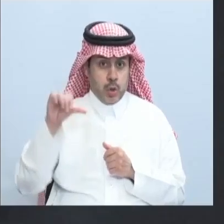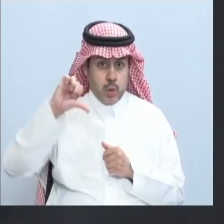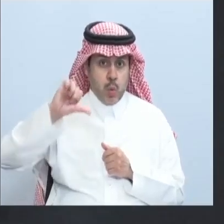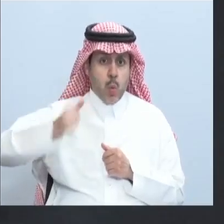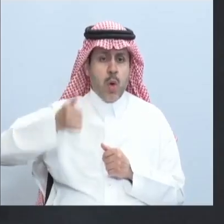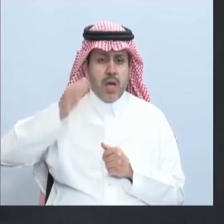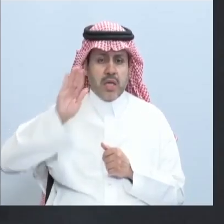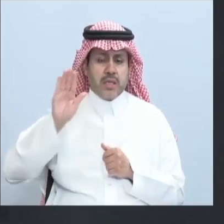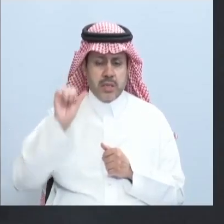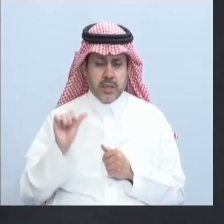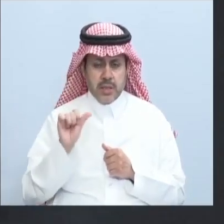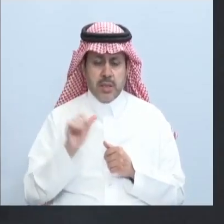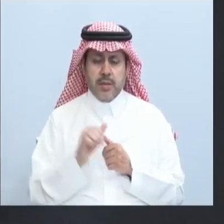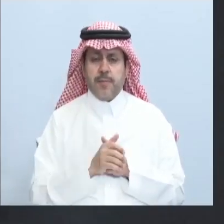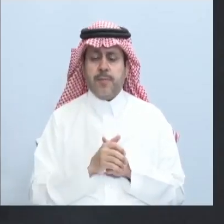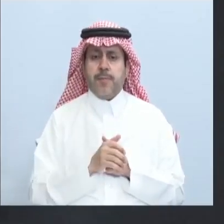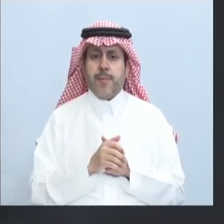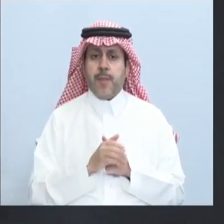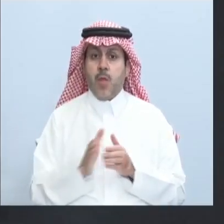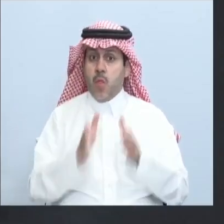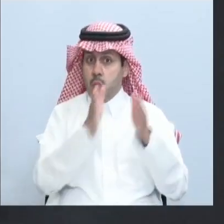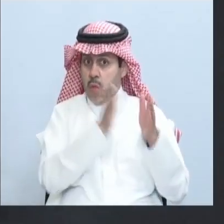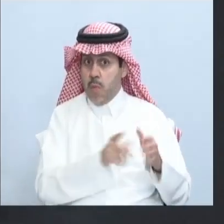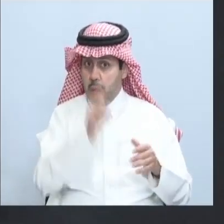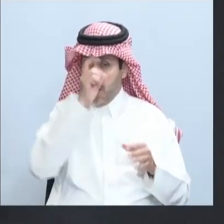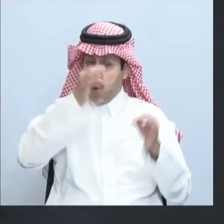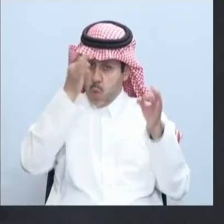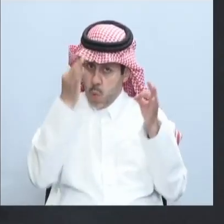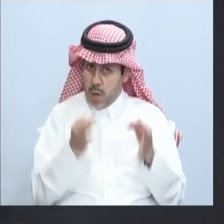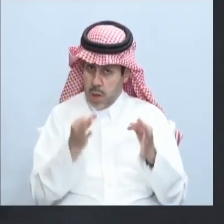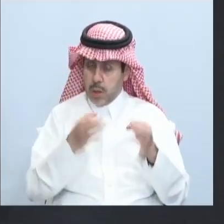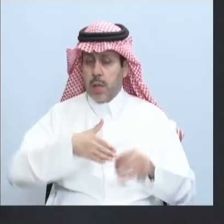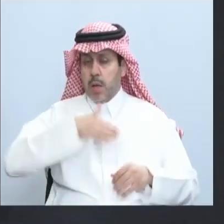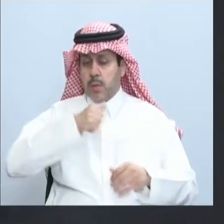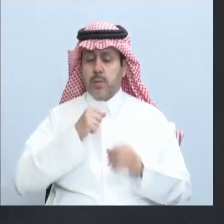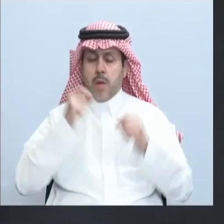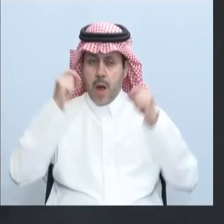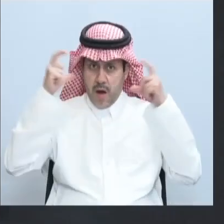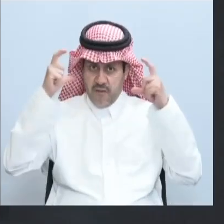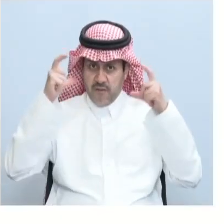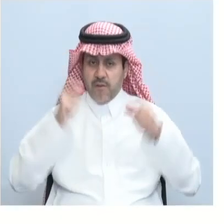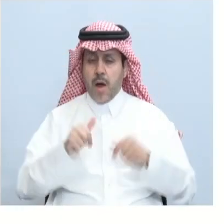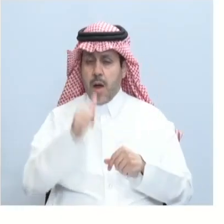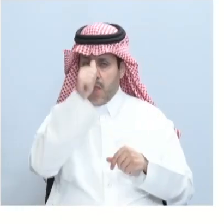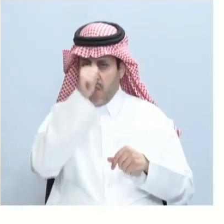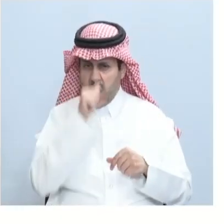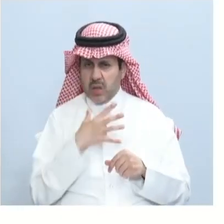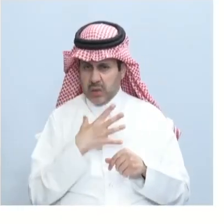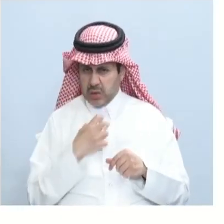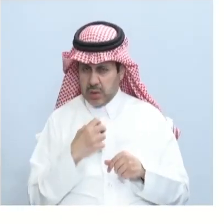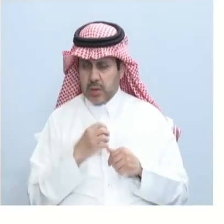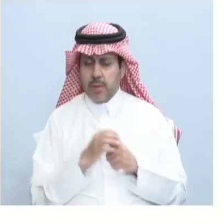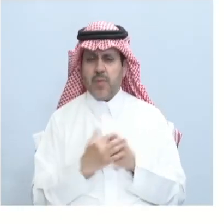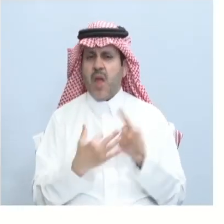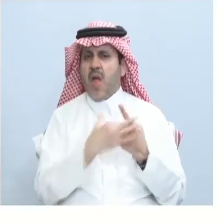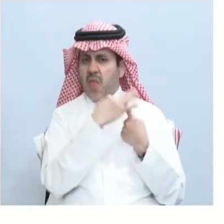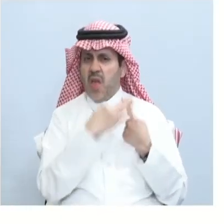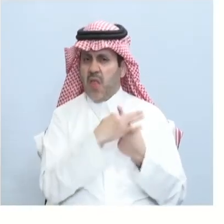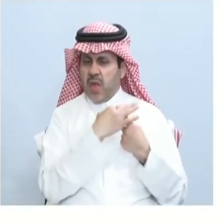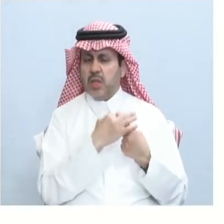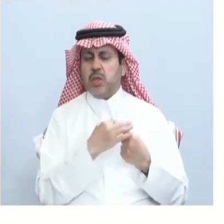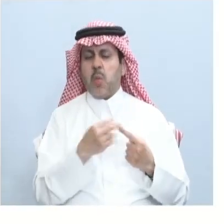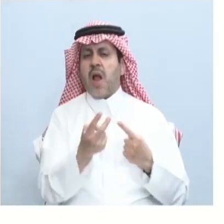يؤكد الله لنبيه صلى الله عليه وسلم انه يعلم ما يصيبه من ضيق الصدر بسبب ماذا بسبب